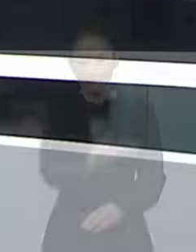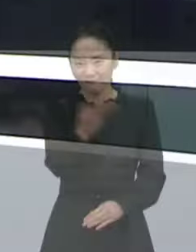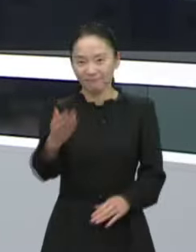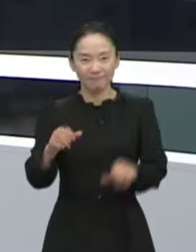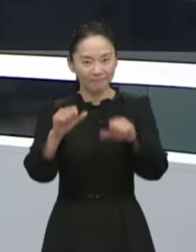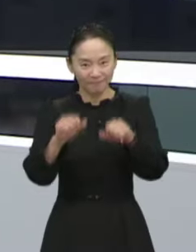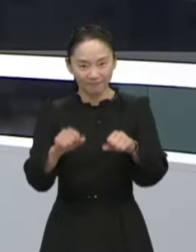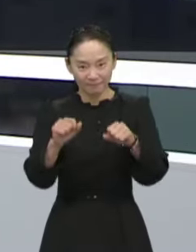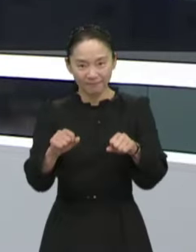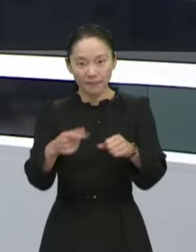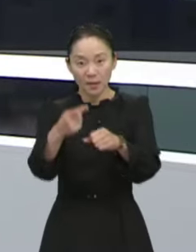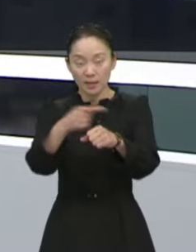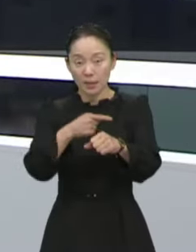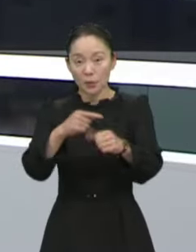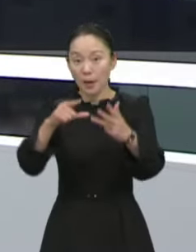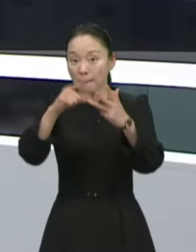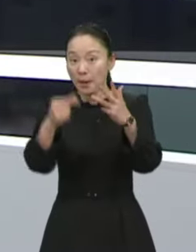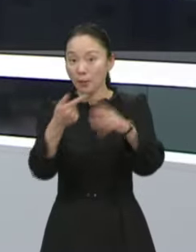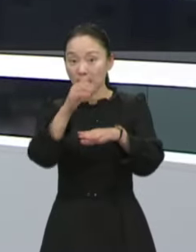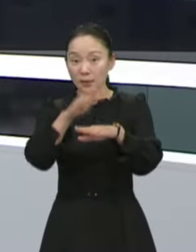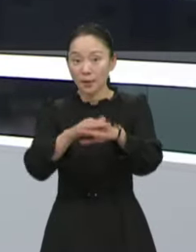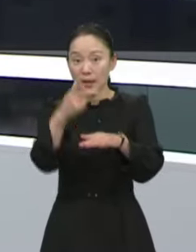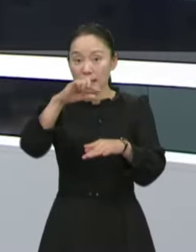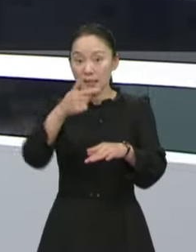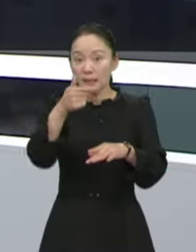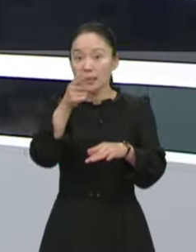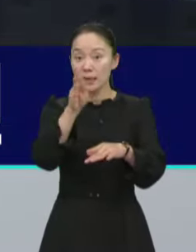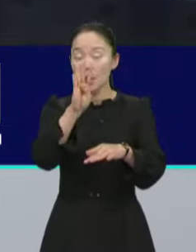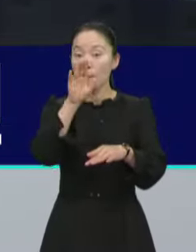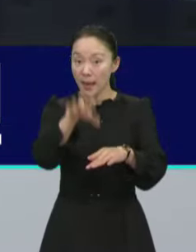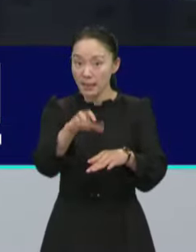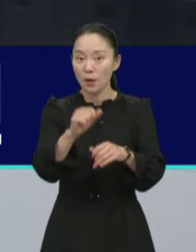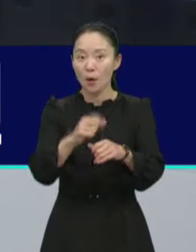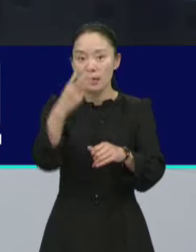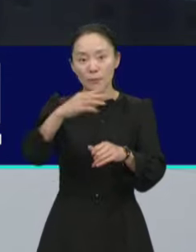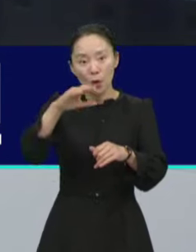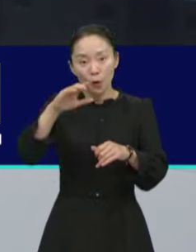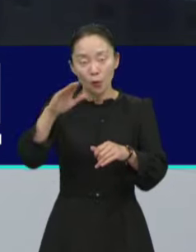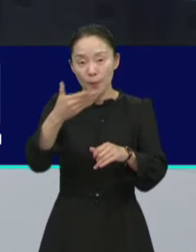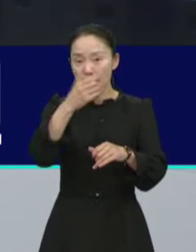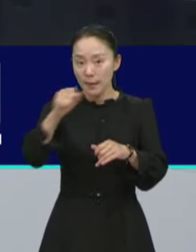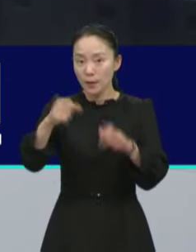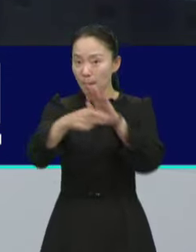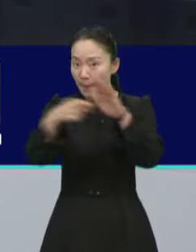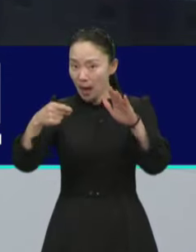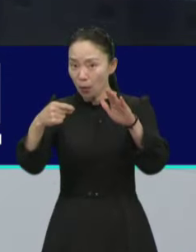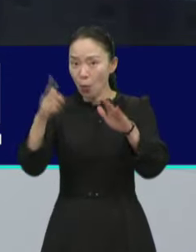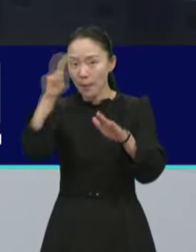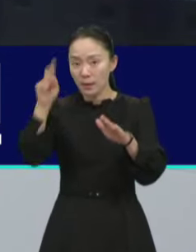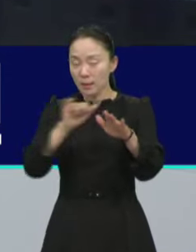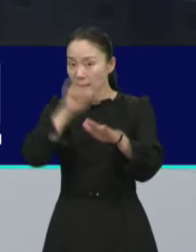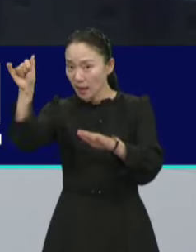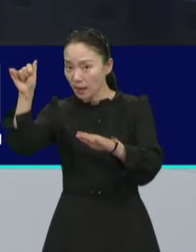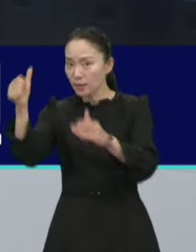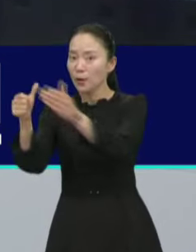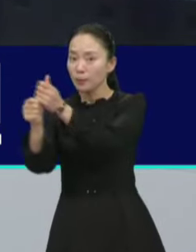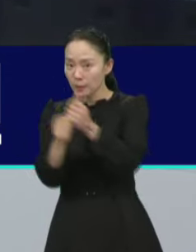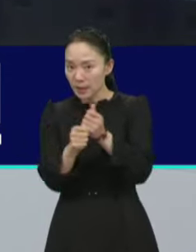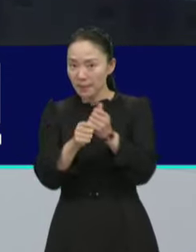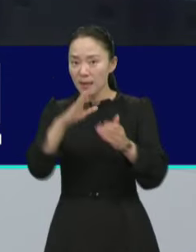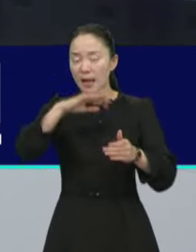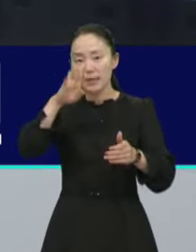여러분 안녕하십니까? 지난해 8월 대전의 한 신협에서 3,900만 원을 빼앗은 뒤 베트남으로 달아났다 붙잡힌